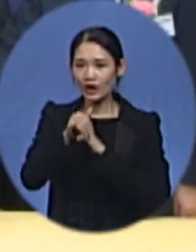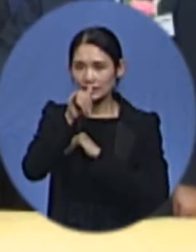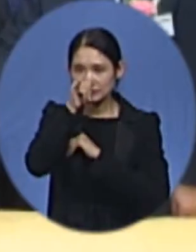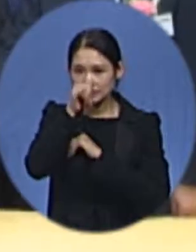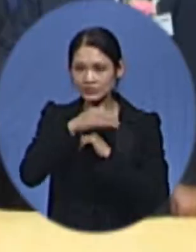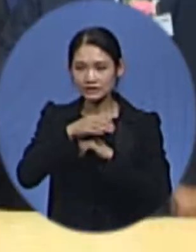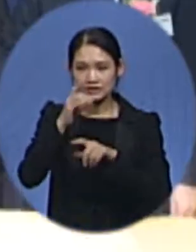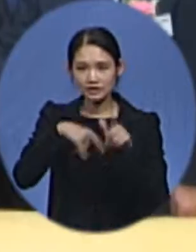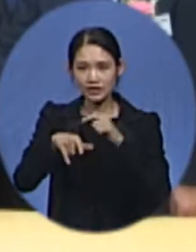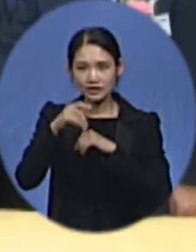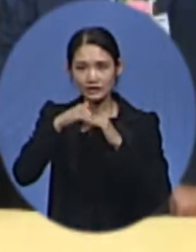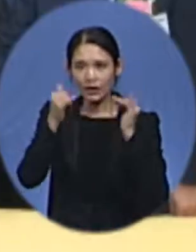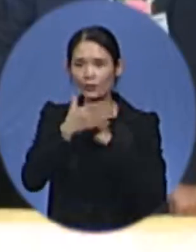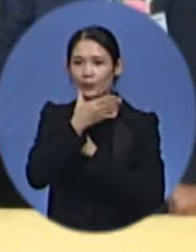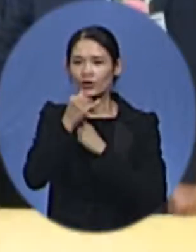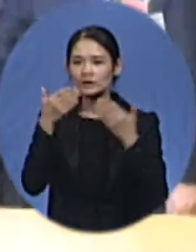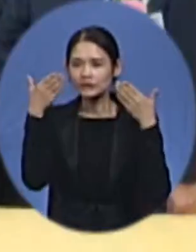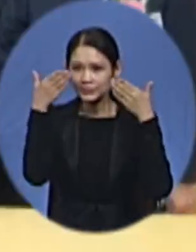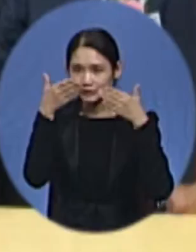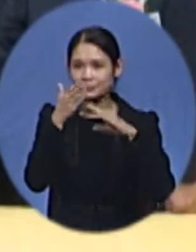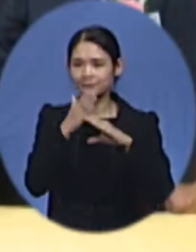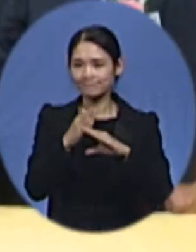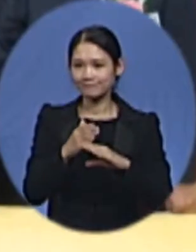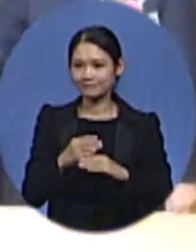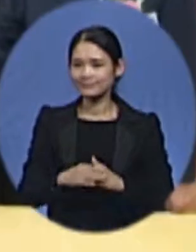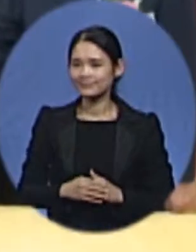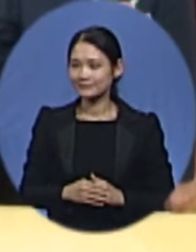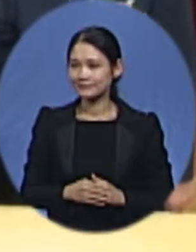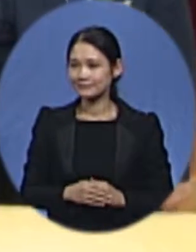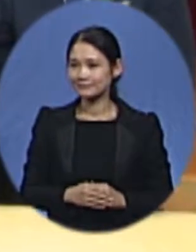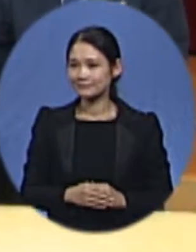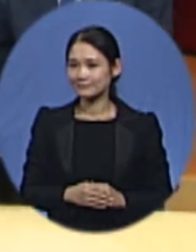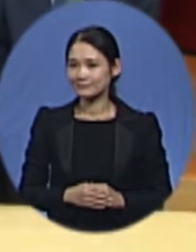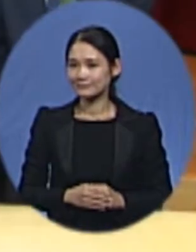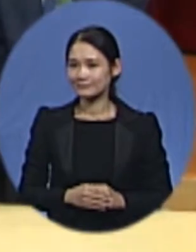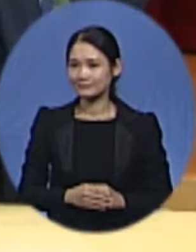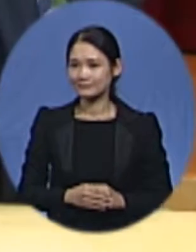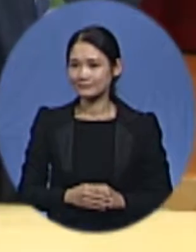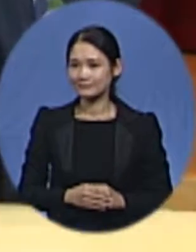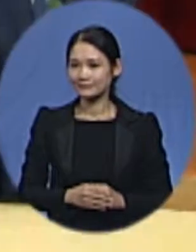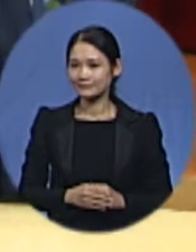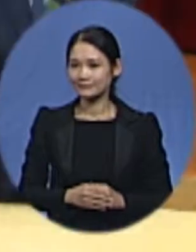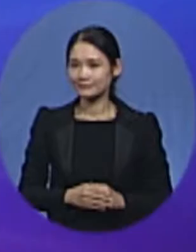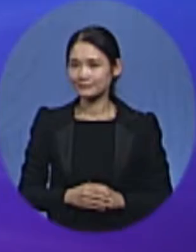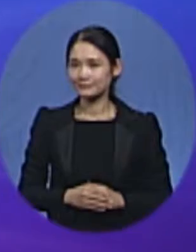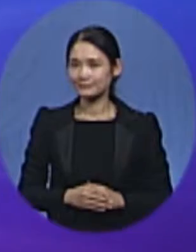있을지 사회복지인들이 주목하고 있습니다. 복지TV 뉴스 박정인입니다.